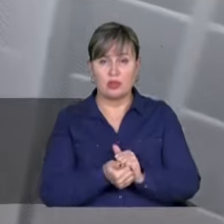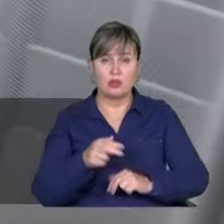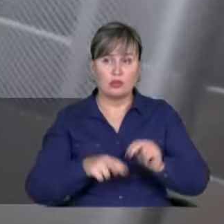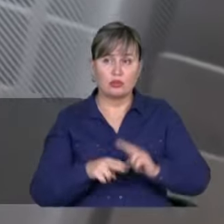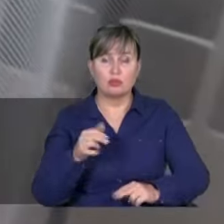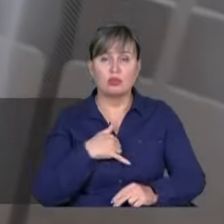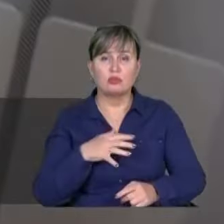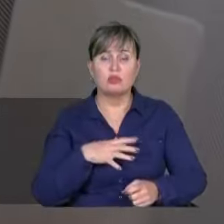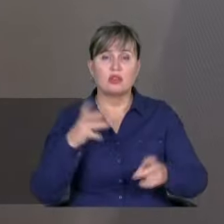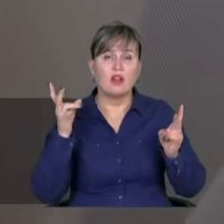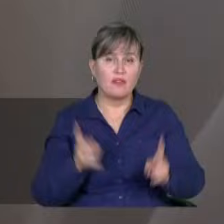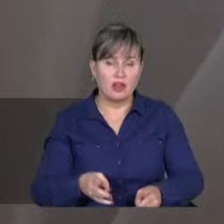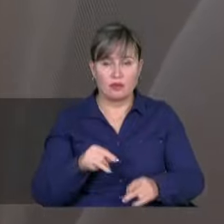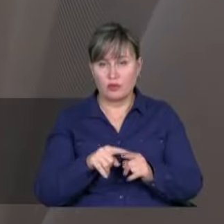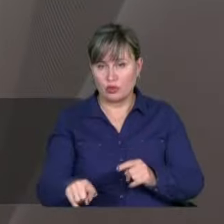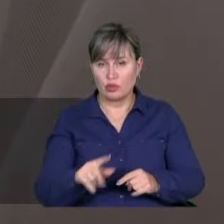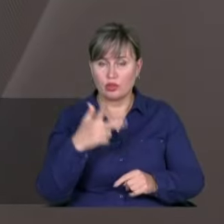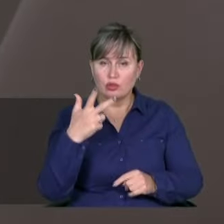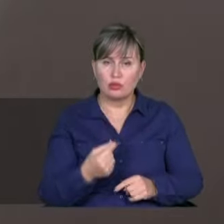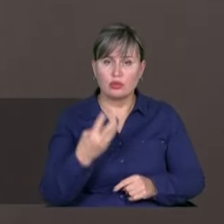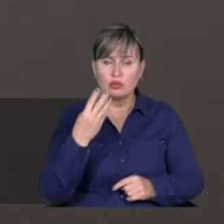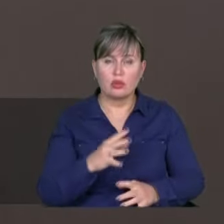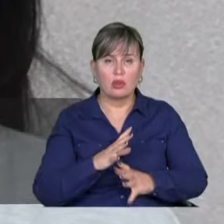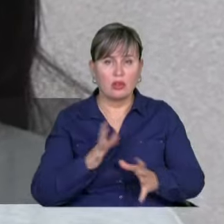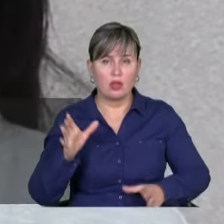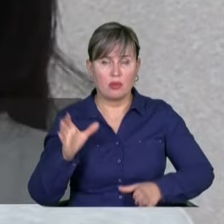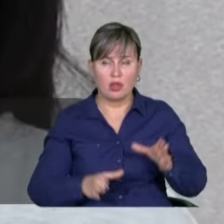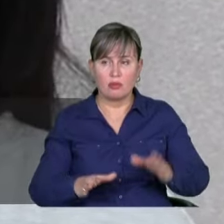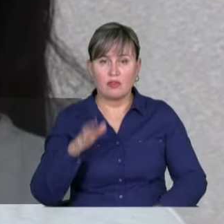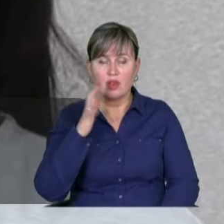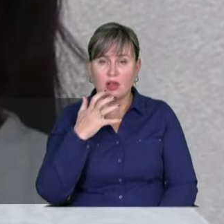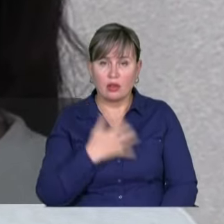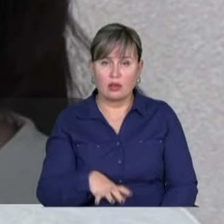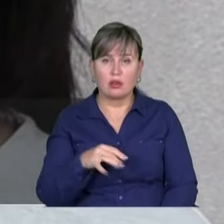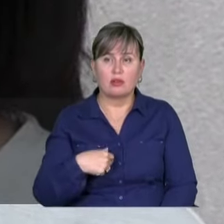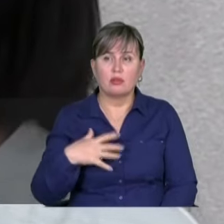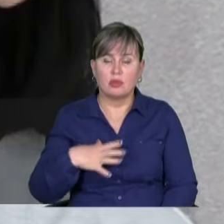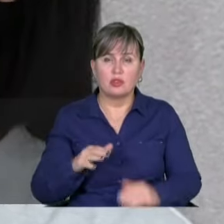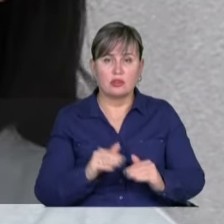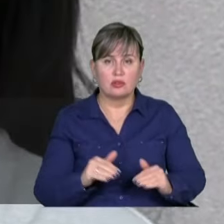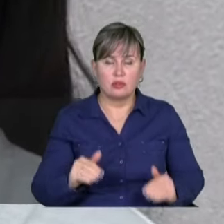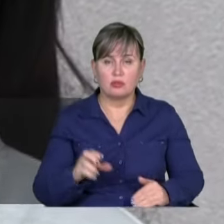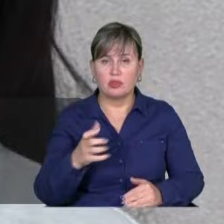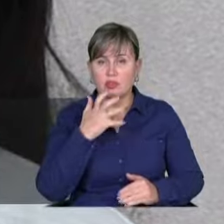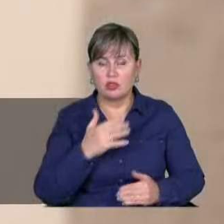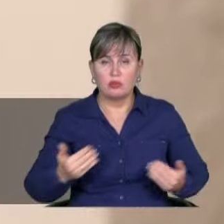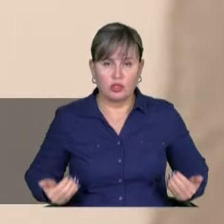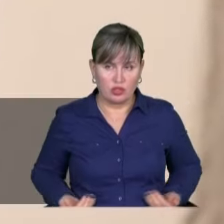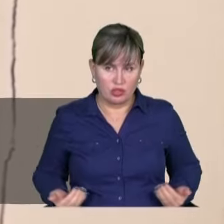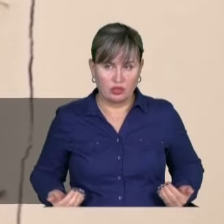даже была авария, и в течение 3-4 дней не было отопления, горячей воды. И нам пришлось с детьми без тепла и воды